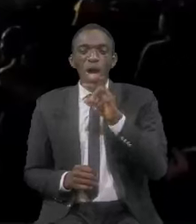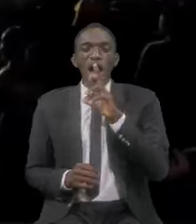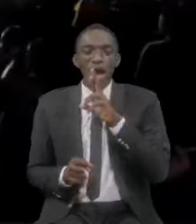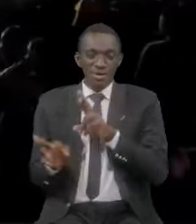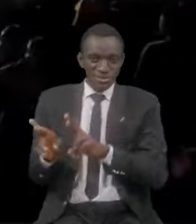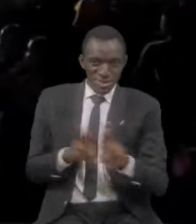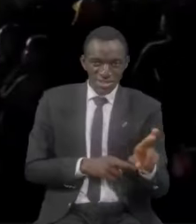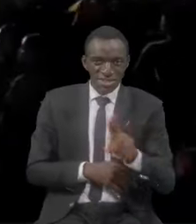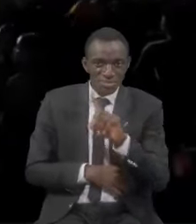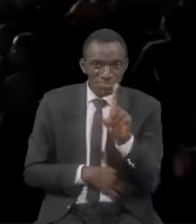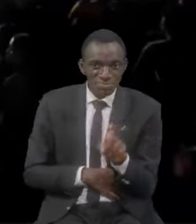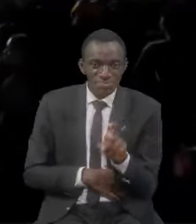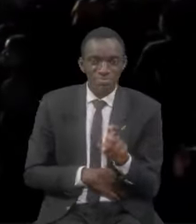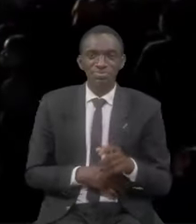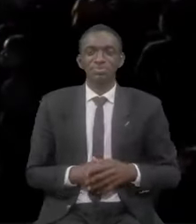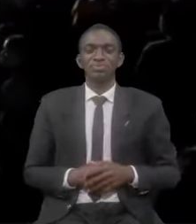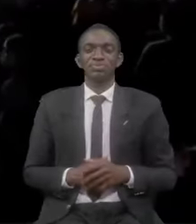Vous êtes prêts.